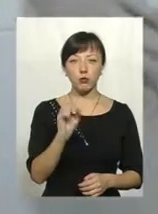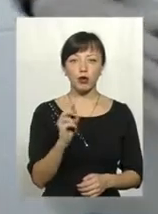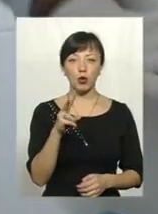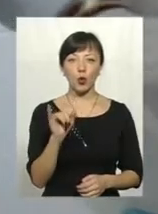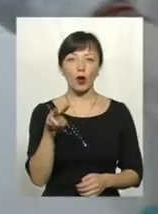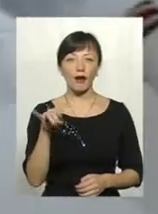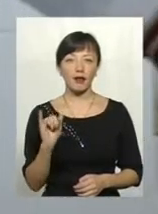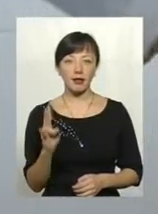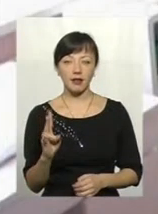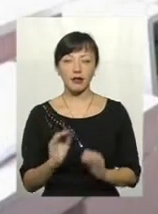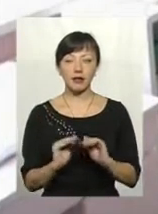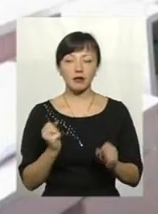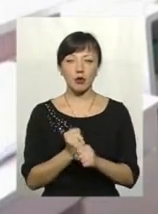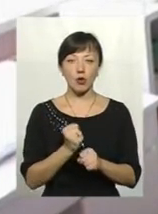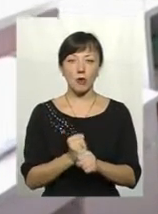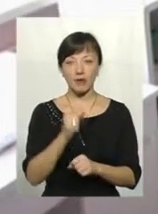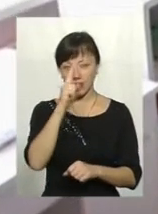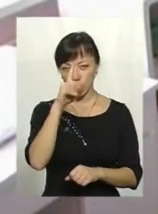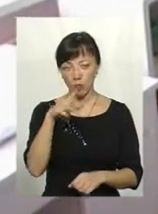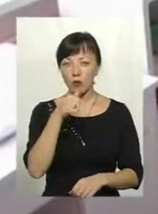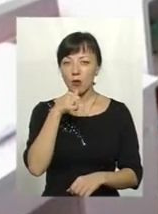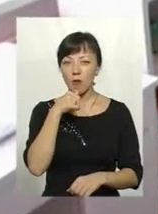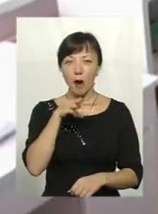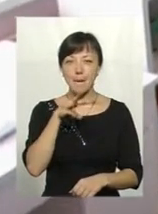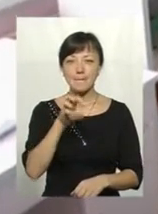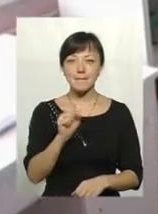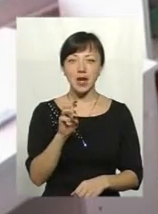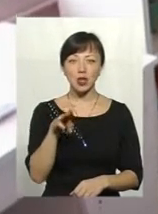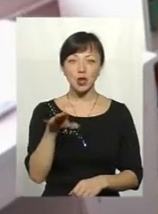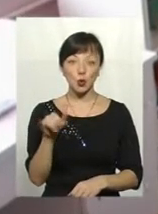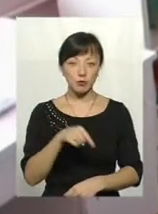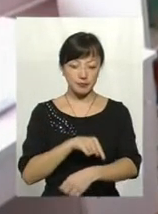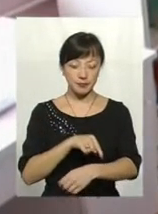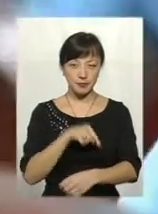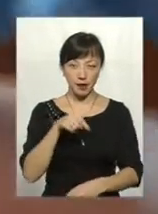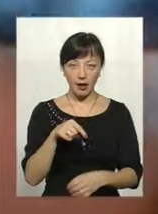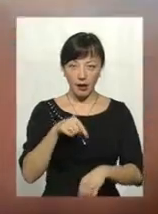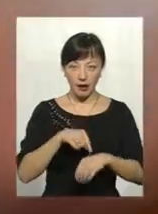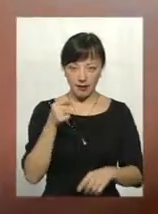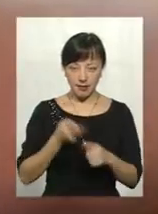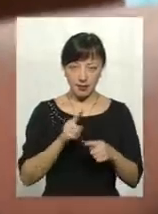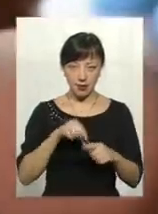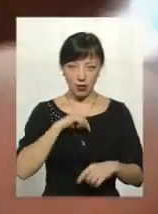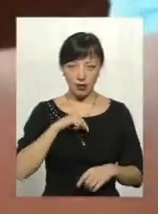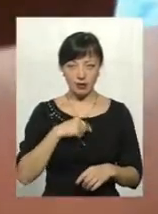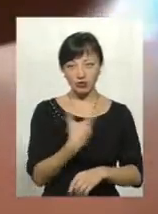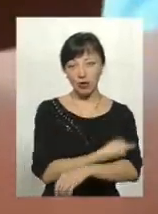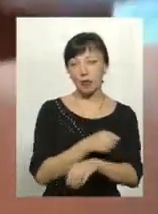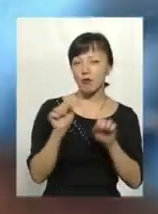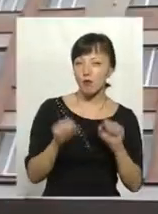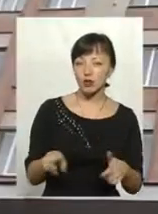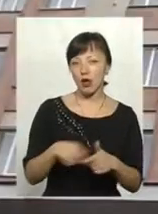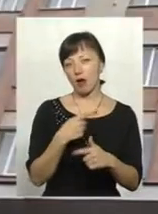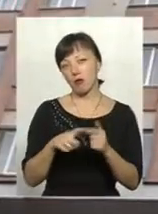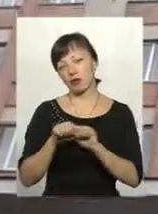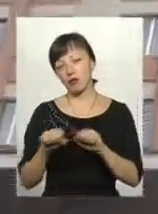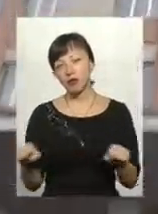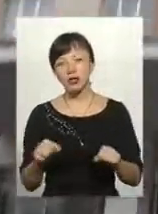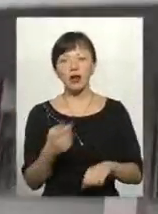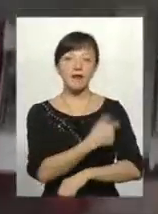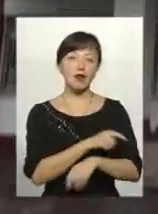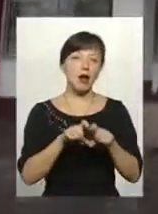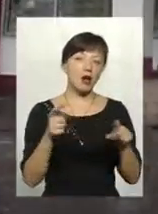допомогою якого дітям роблять всім відому пробу манту. І саме після реакції організму на туберкулін щеплення або можна робити, або ні. В лікарнях